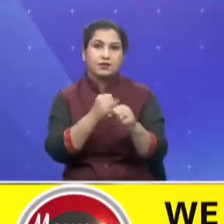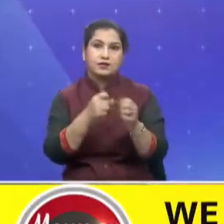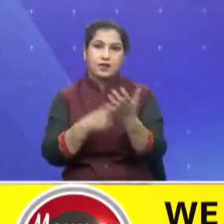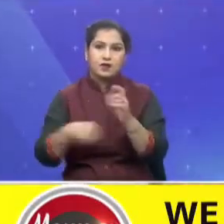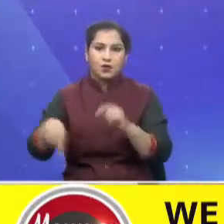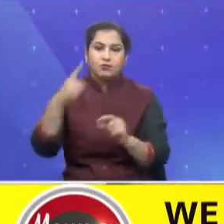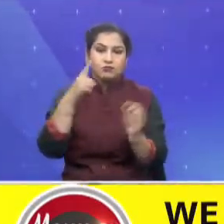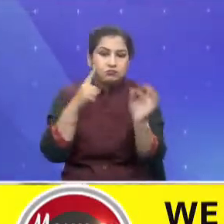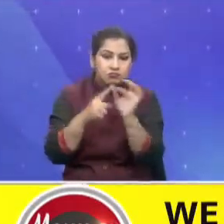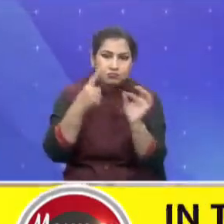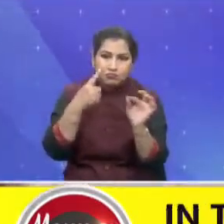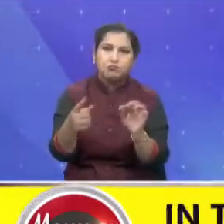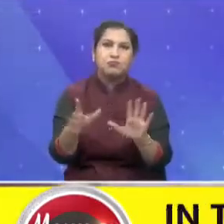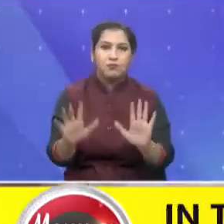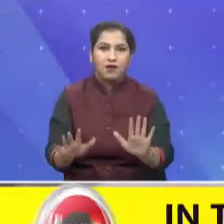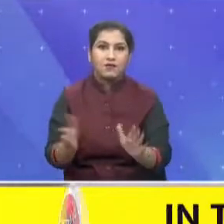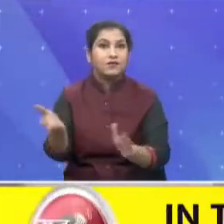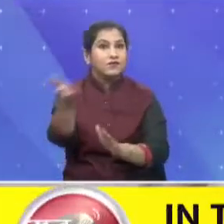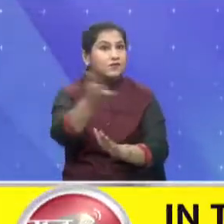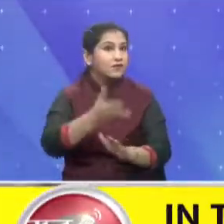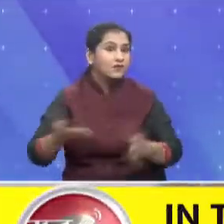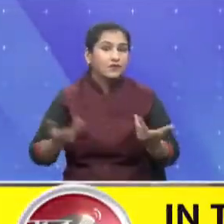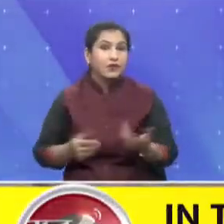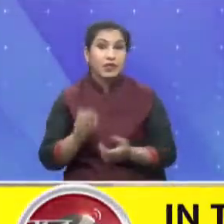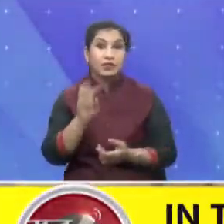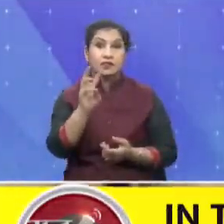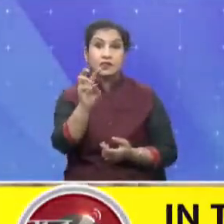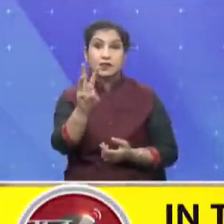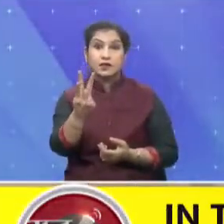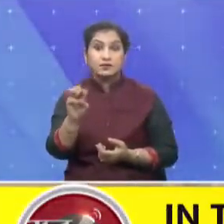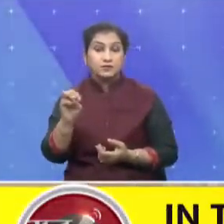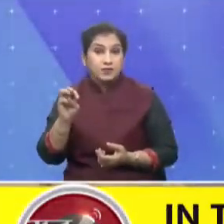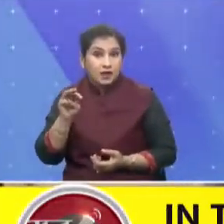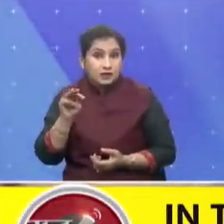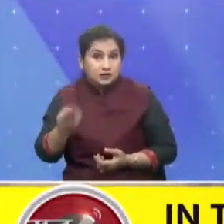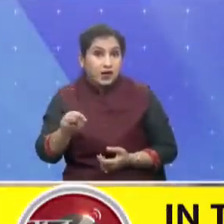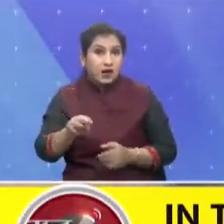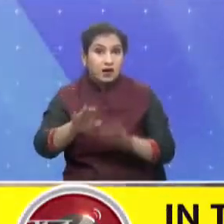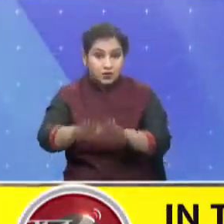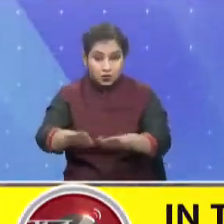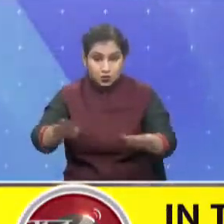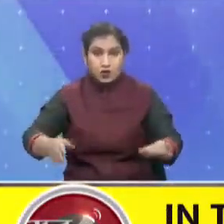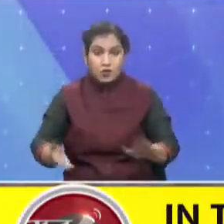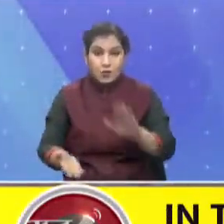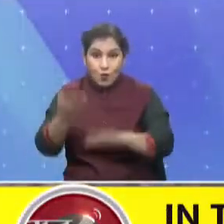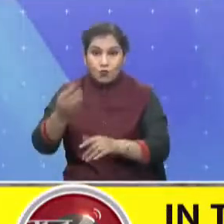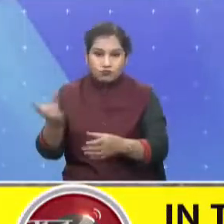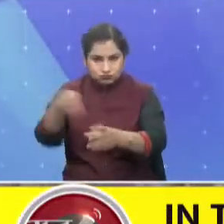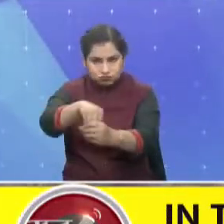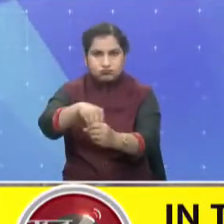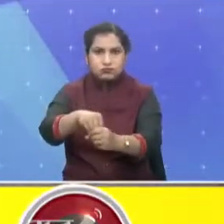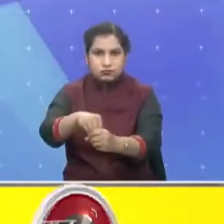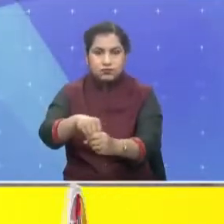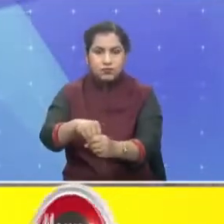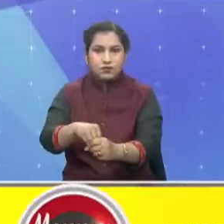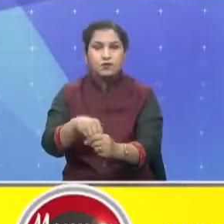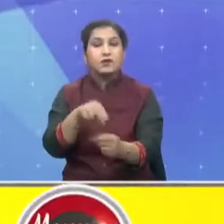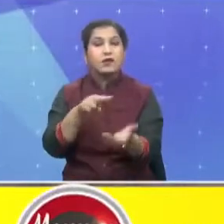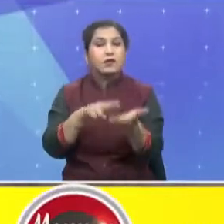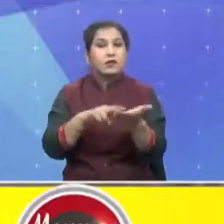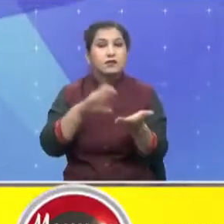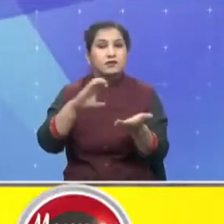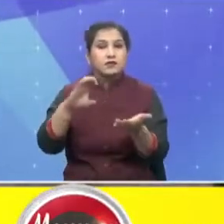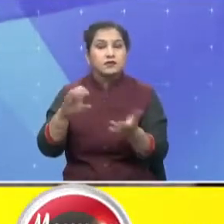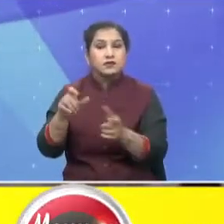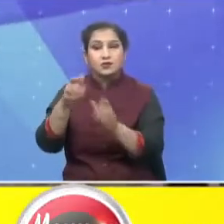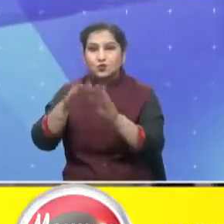हैं। इस अभियान में 30,000 से अधिक एनसीसी कैडेट शामिल हुए। एनसीसी के इन